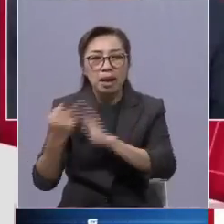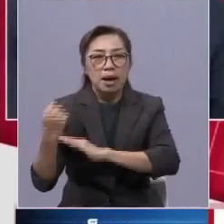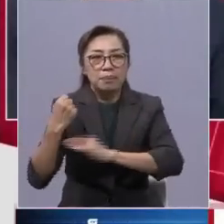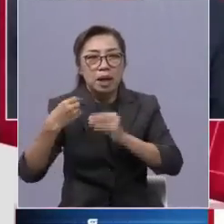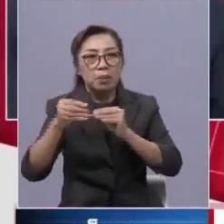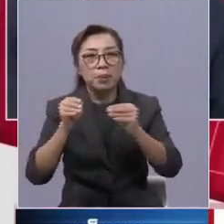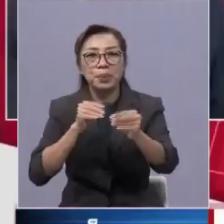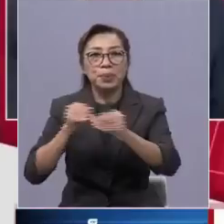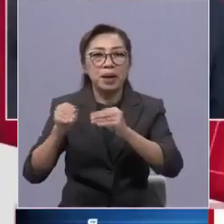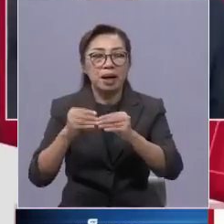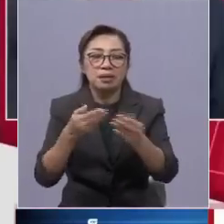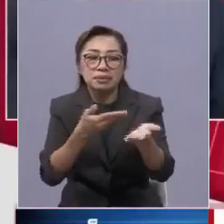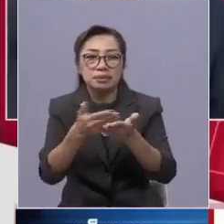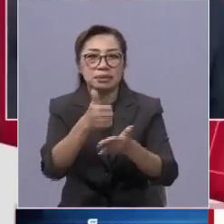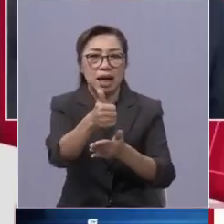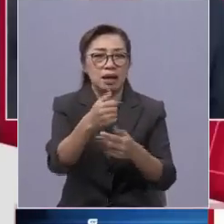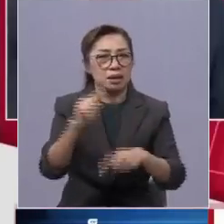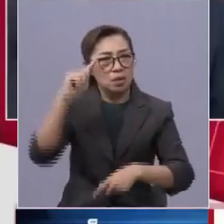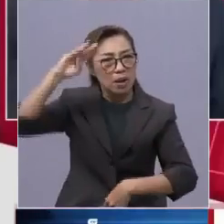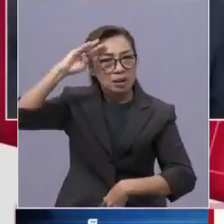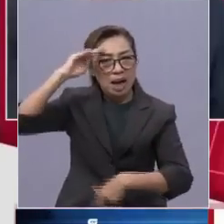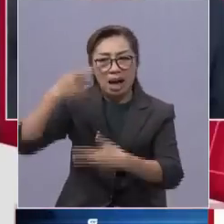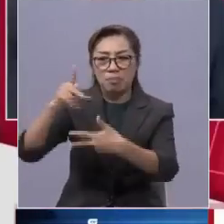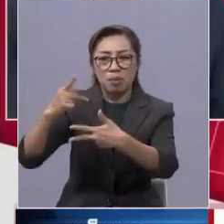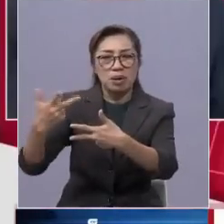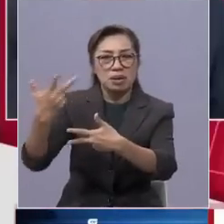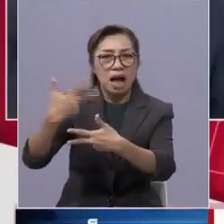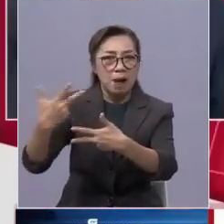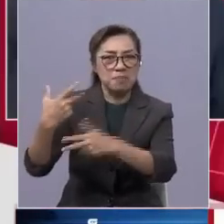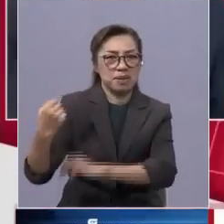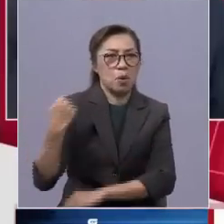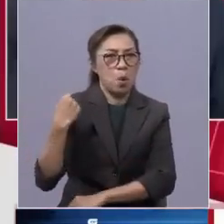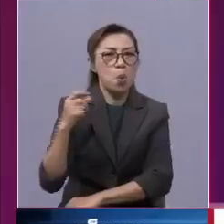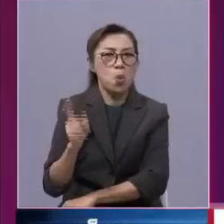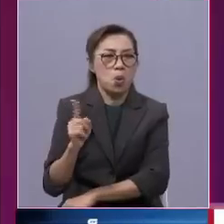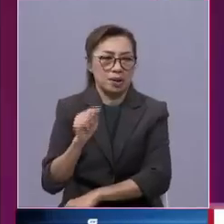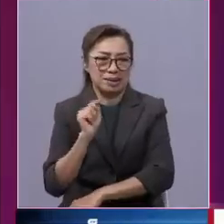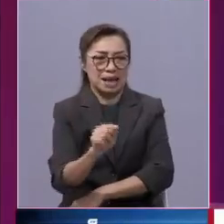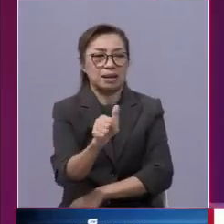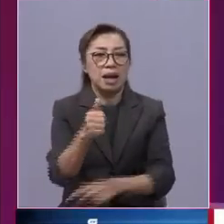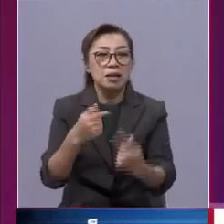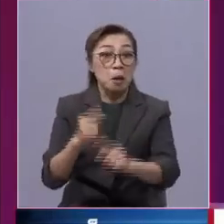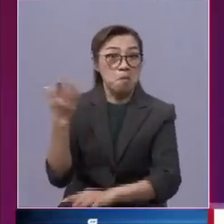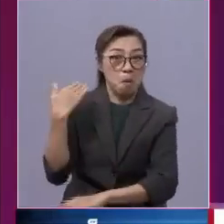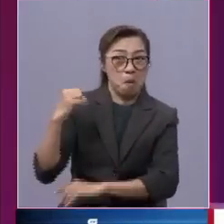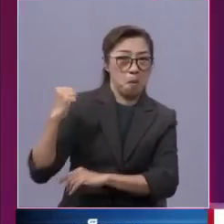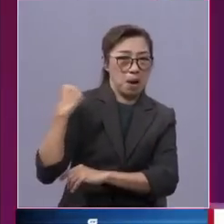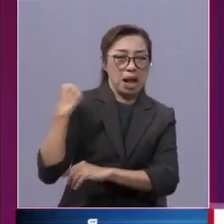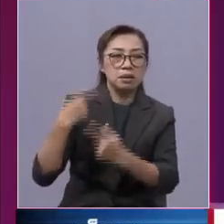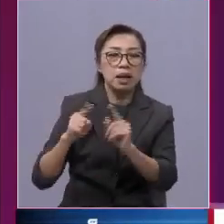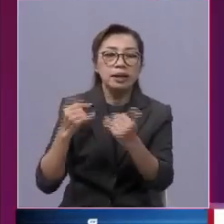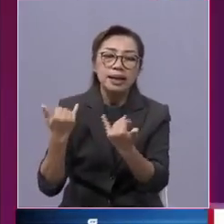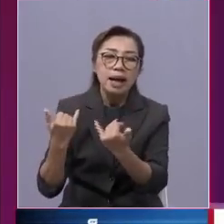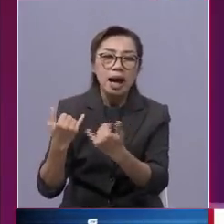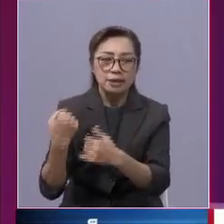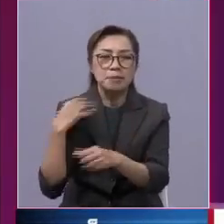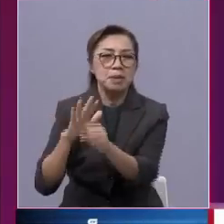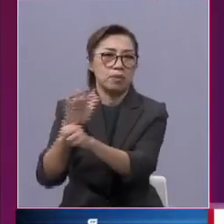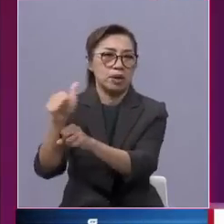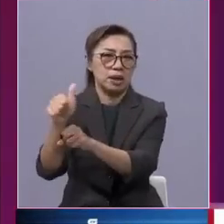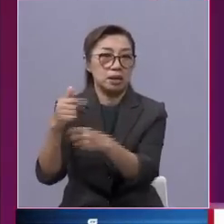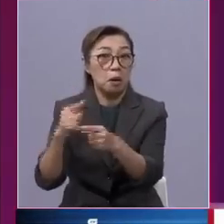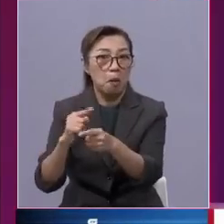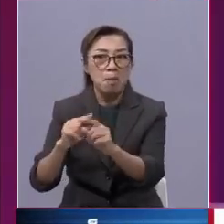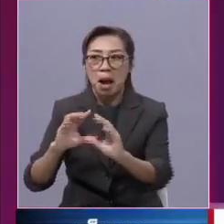าและมองว่า3ปยังมีอิทธิพลอยู่อาจจะไม่มากเหมือนวันเก่าแต่ยังไม่ล่มสลายไปแน่ๆไม่